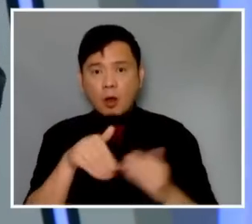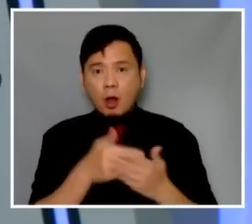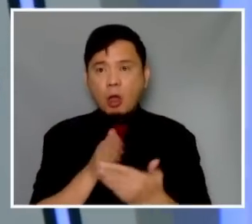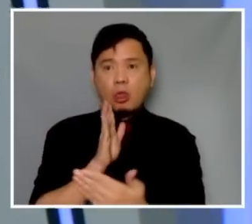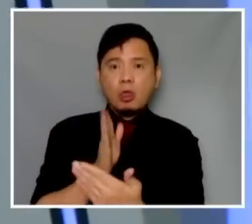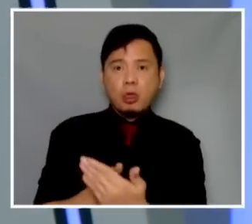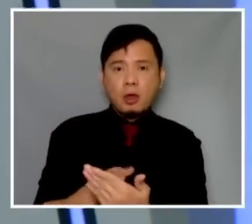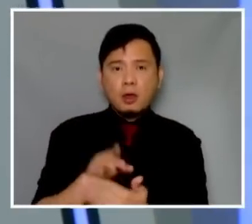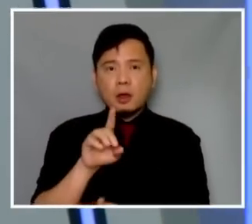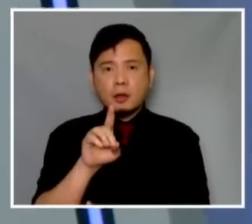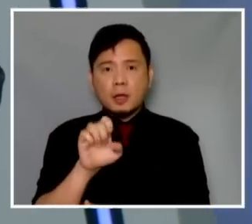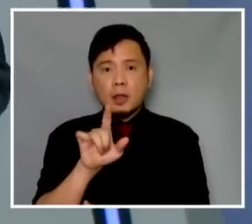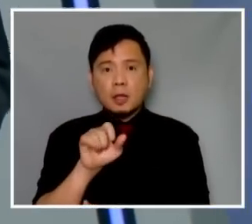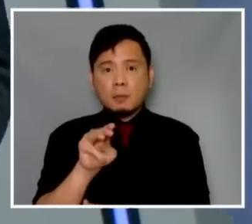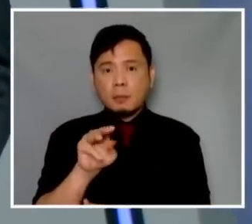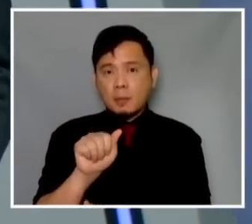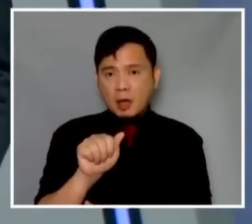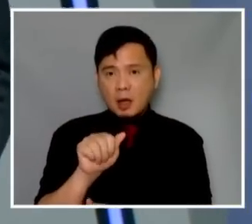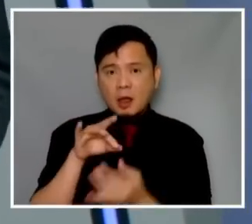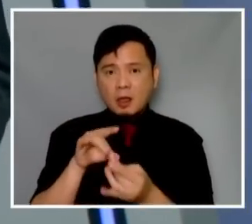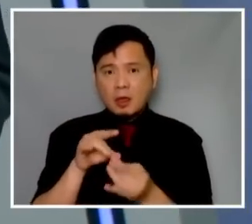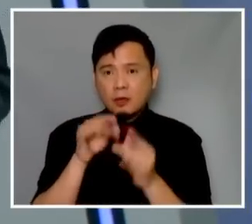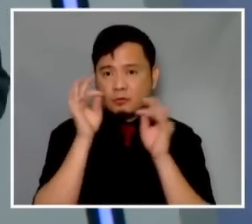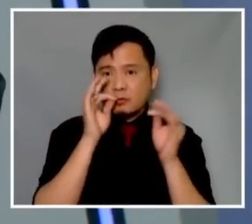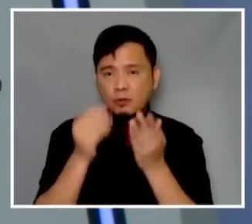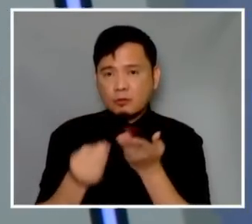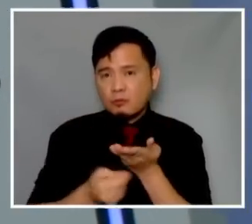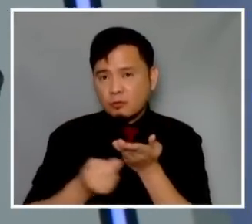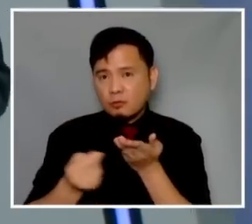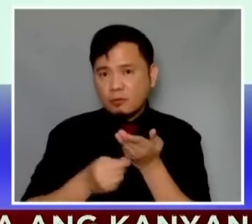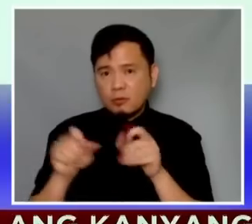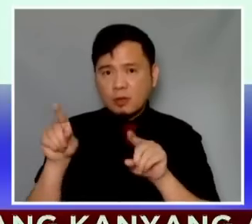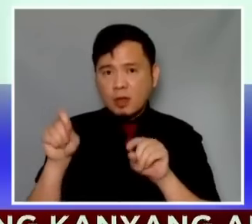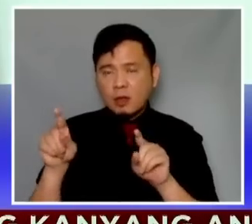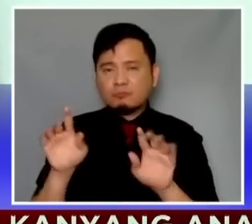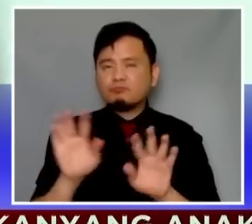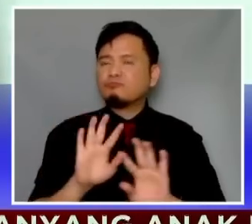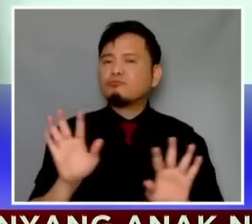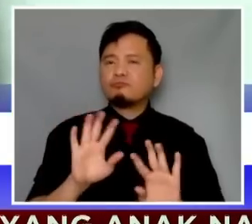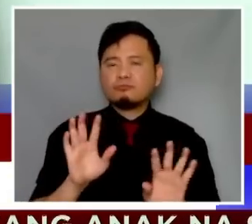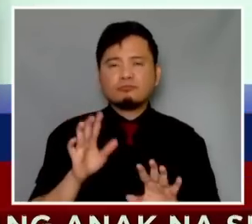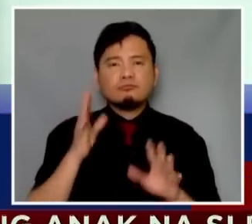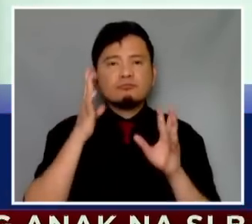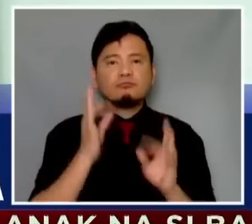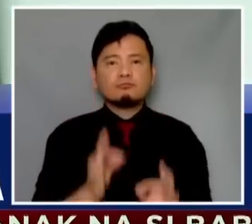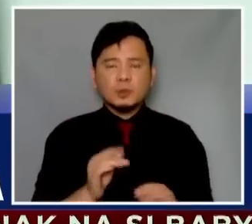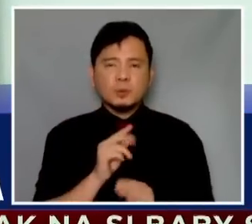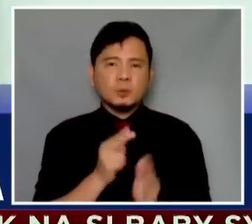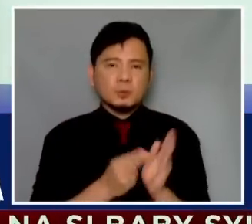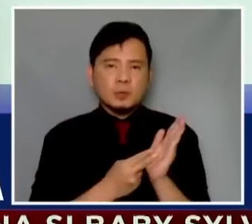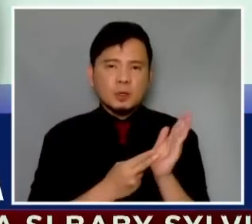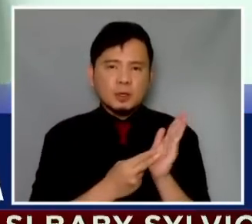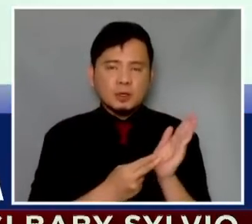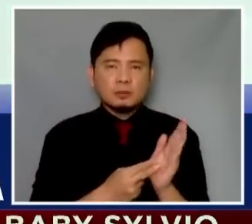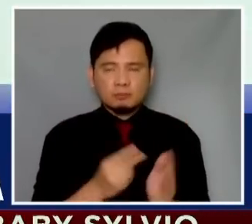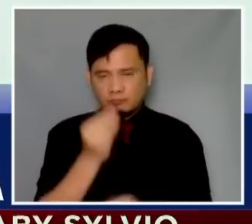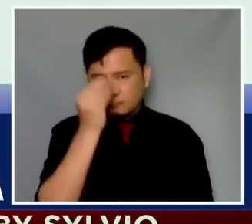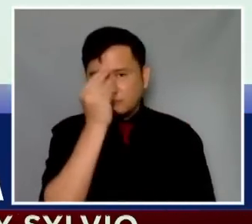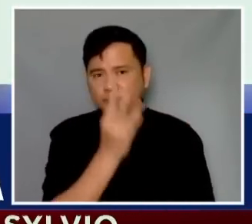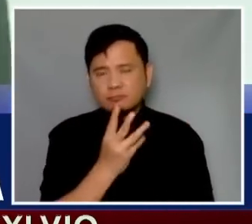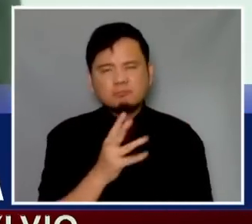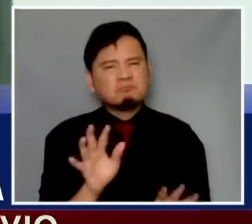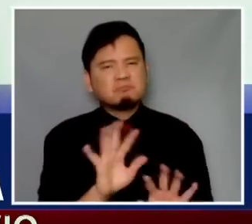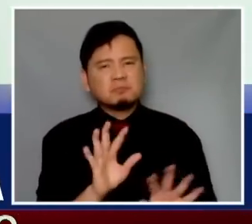kaugnay sa kaso ng ilegal na droga. Ayon sa kanyang abogado na si Raymond Palad, nagsumiti na sila ng counter affidavit sa